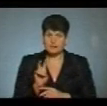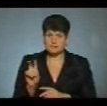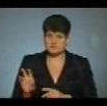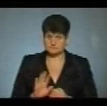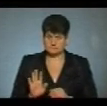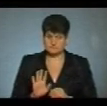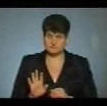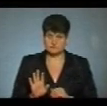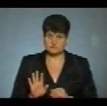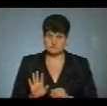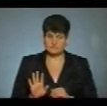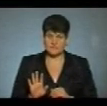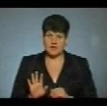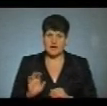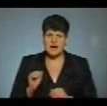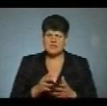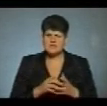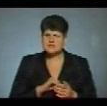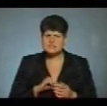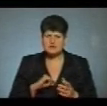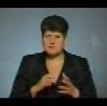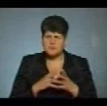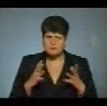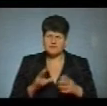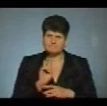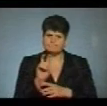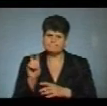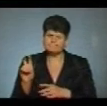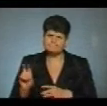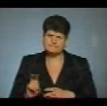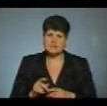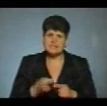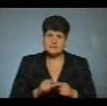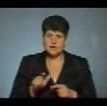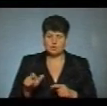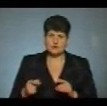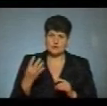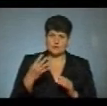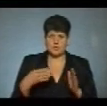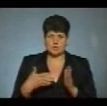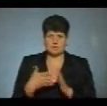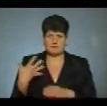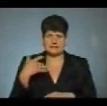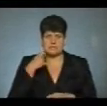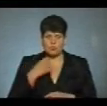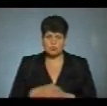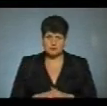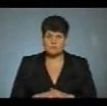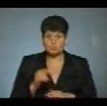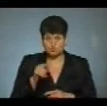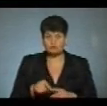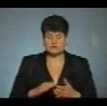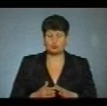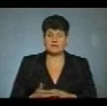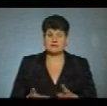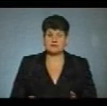місць масового скупчення населення. А найбільш вразлива група – якраз люди віком від 40 до 50. Тому і така